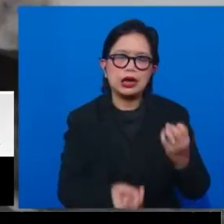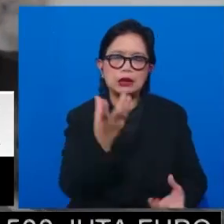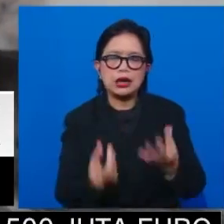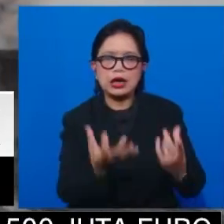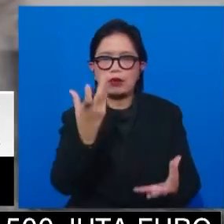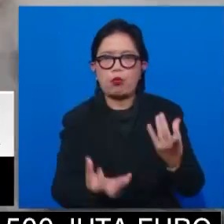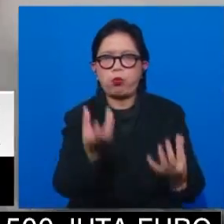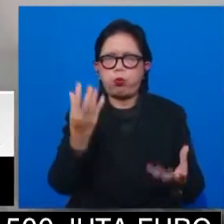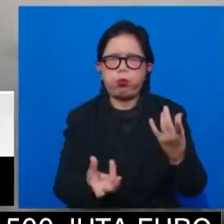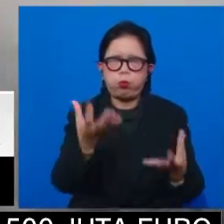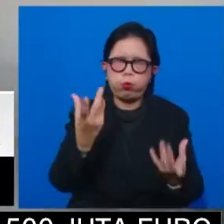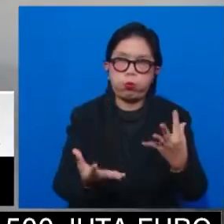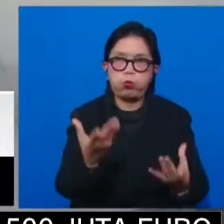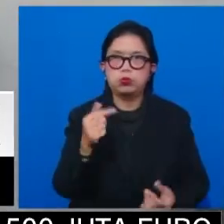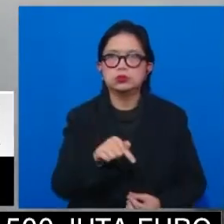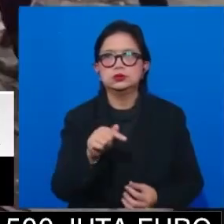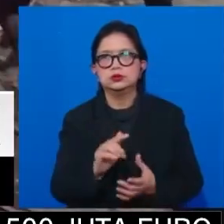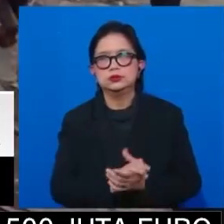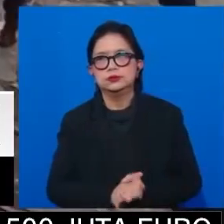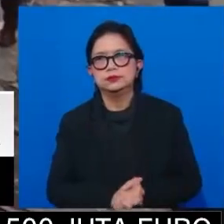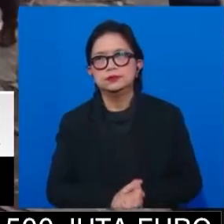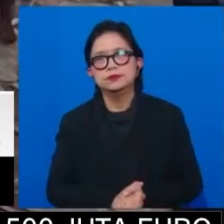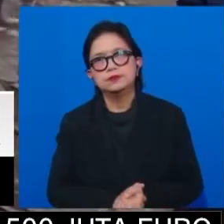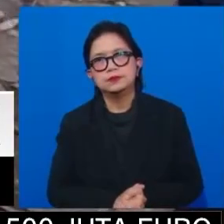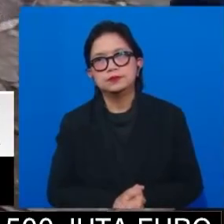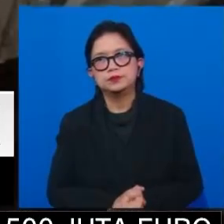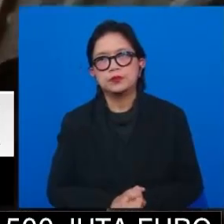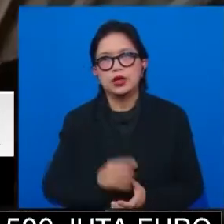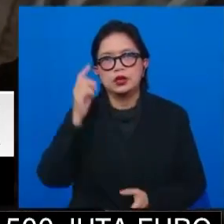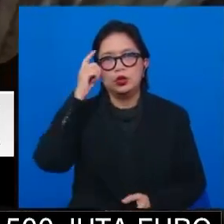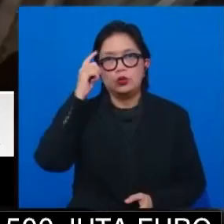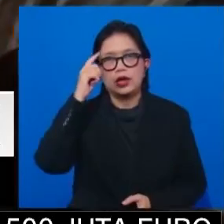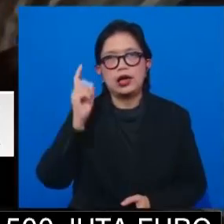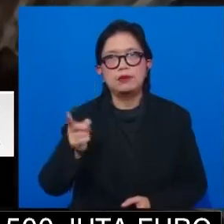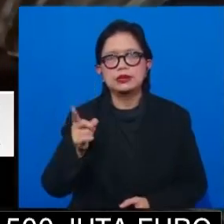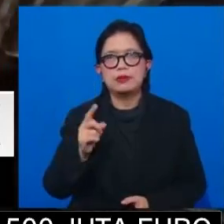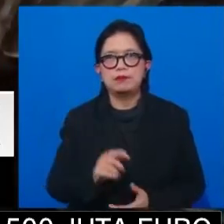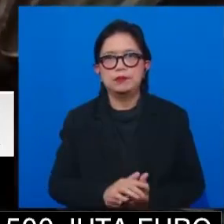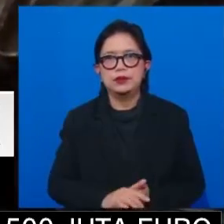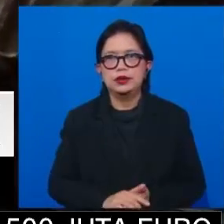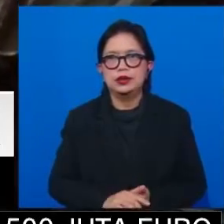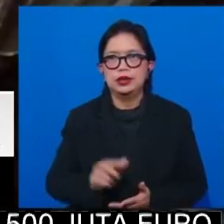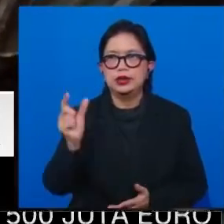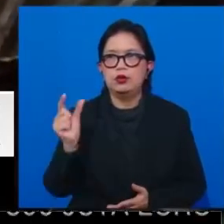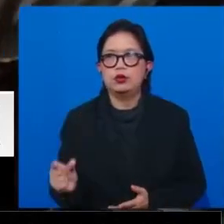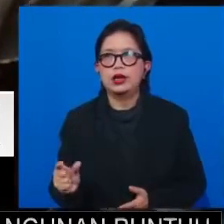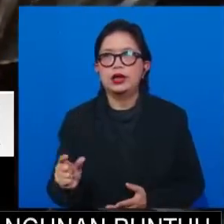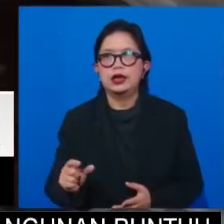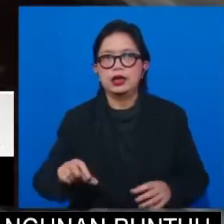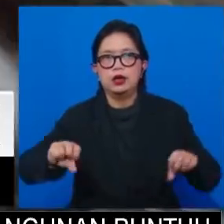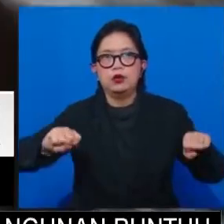cepat berkobar dan melalap isi bangunan. Diduga peristiwa ini disebabkan adanya seorang pengendara yang